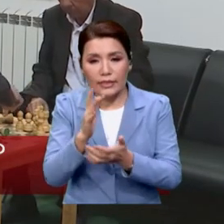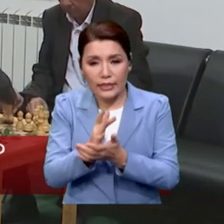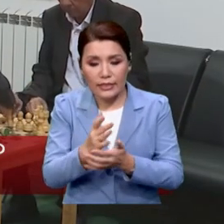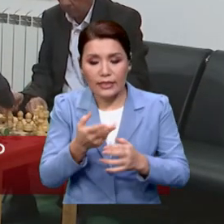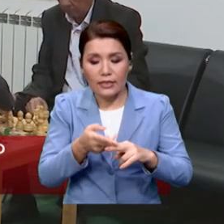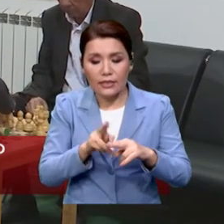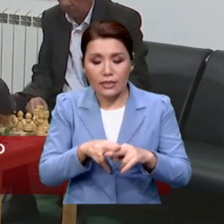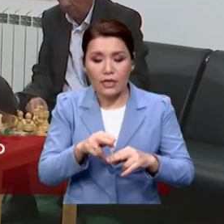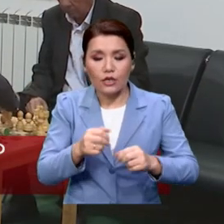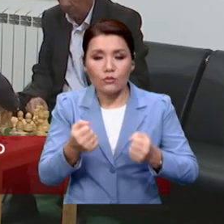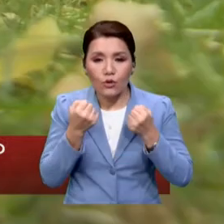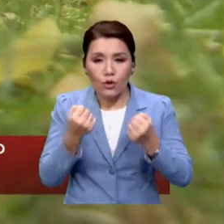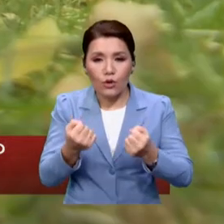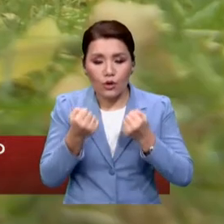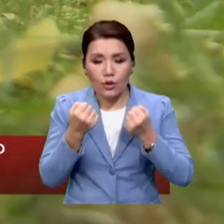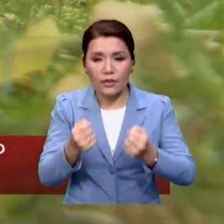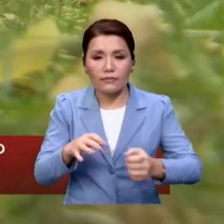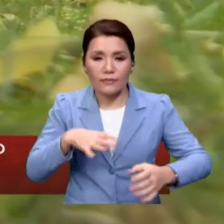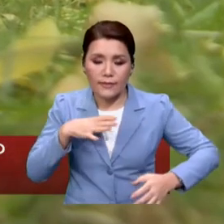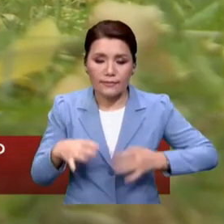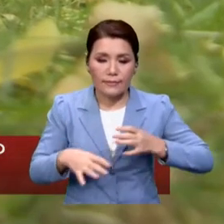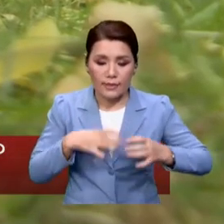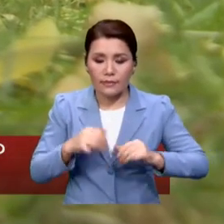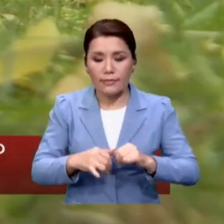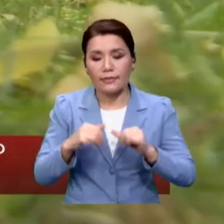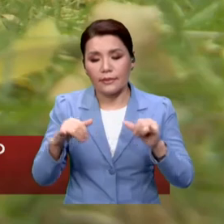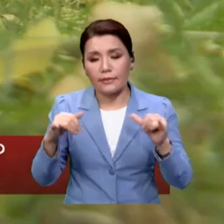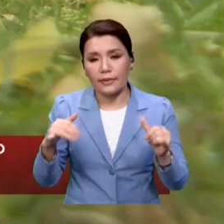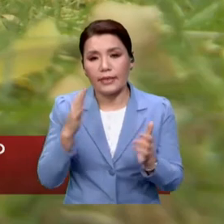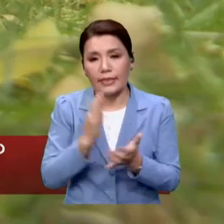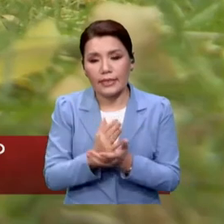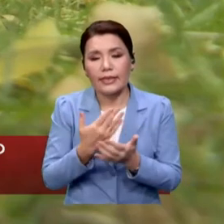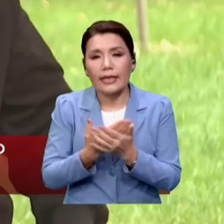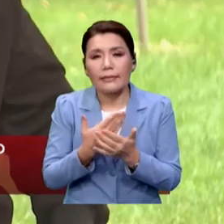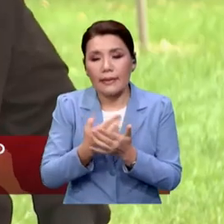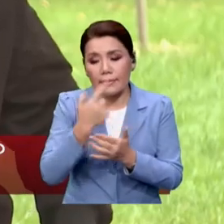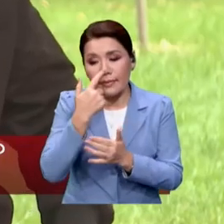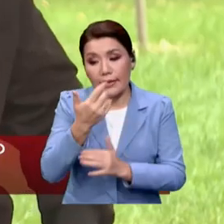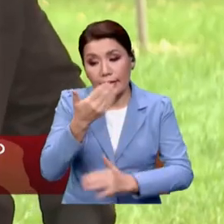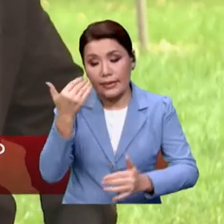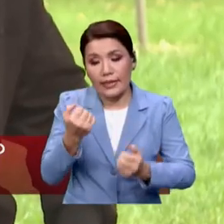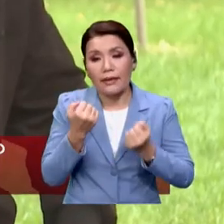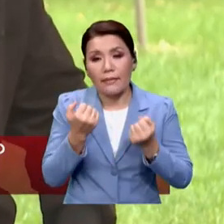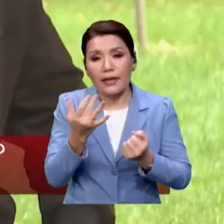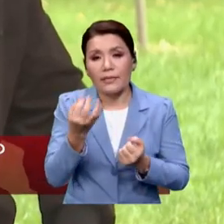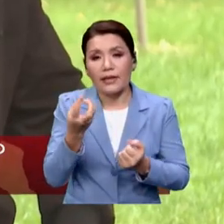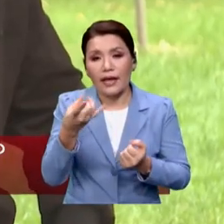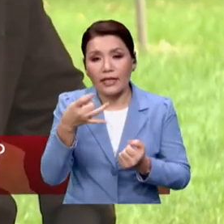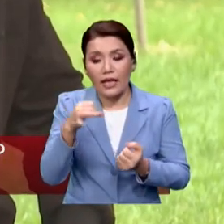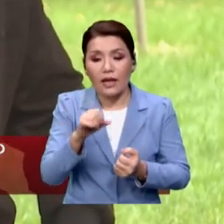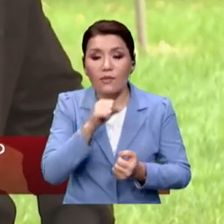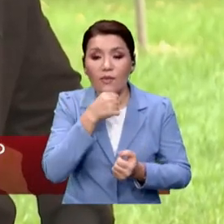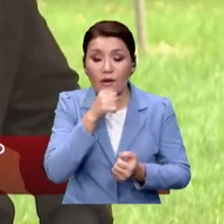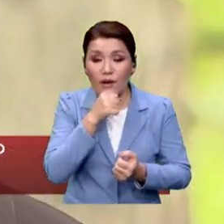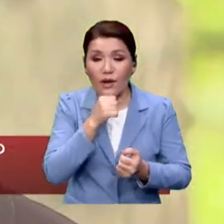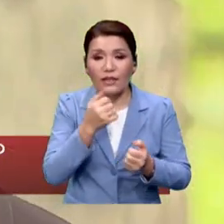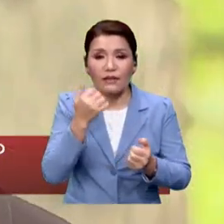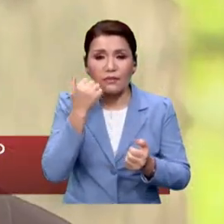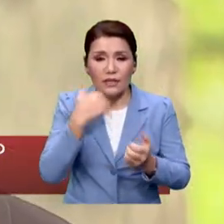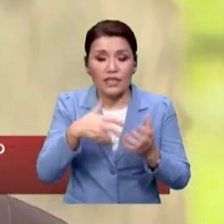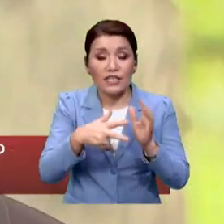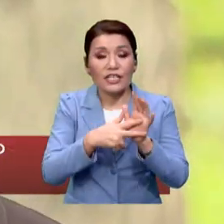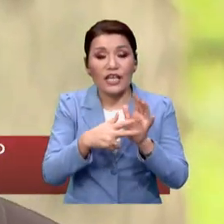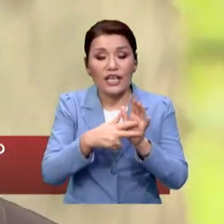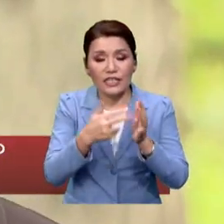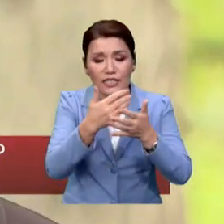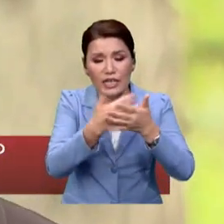спортпен шұғылданатын қарттардың артып келе жатқанын айтады. Мәселен, таяуда өткен спартакиадада ақсақалдар спорттың 8 түрінен